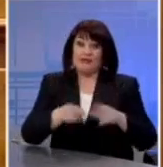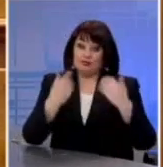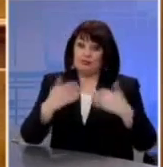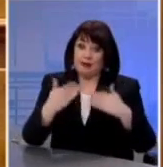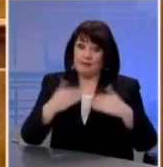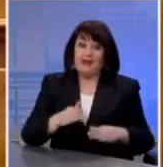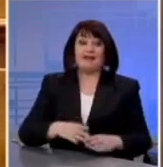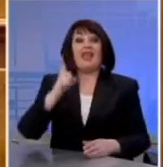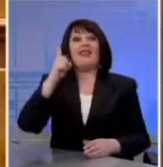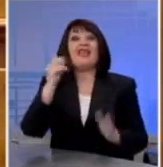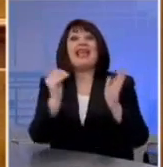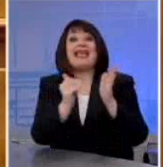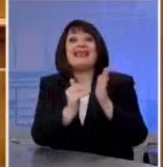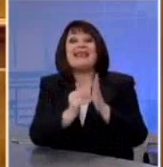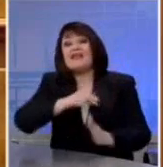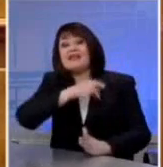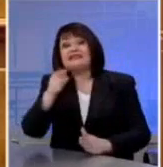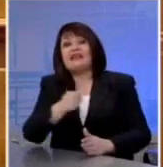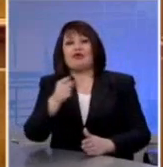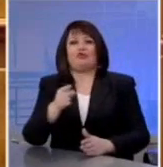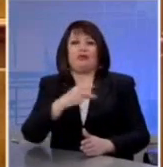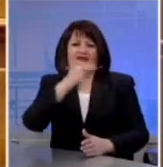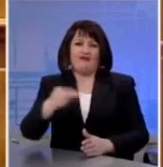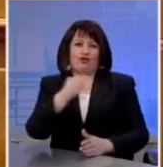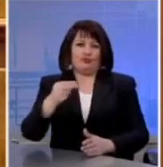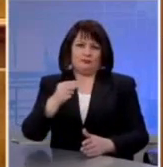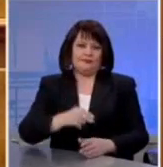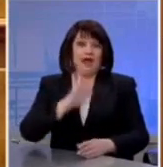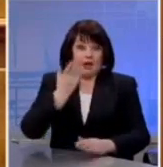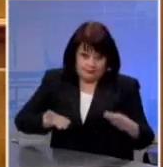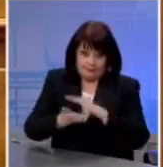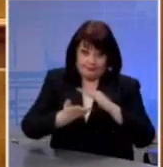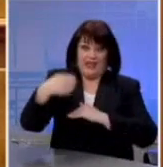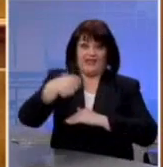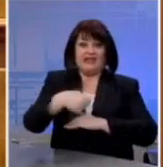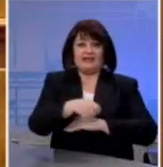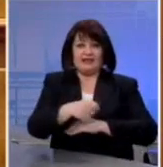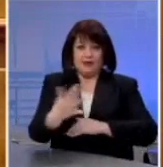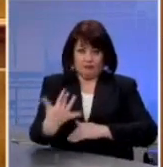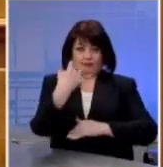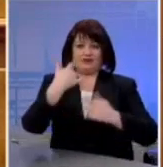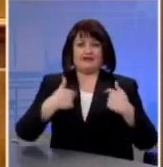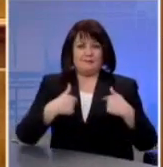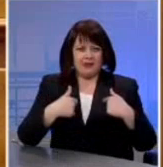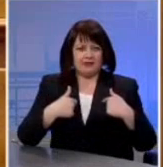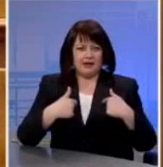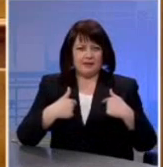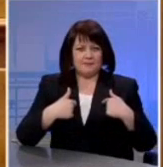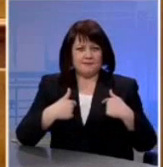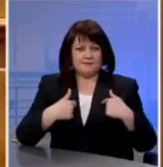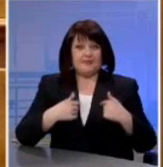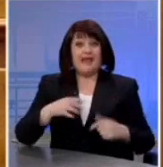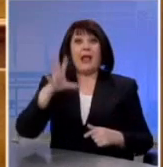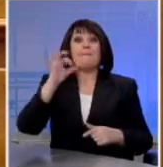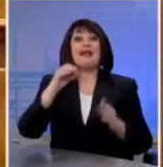είναι το 10.000 ευρώ. Αν υπάρχει άλλη αγωγή η οποία είναι εναντίον μου, τότε αυτή δικάζεται